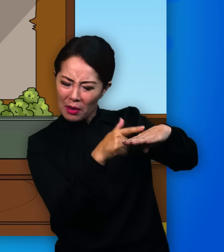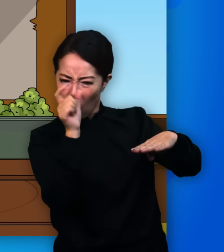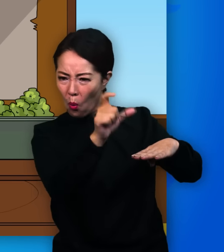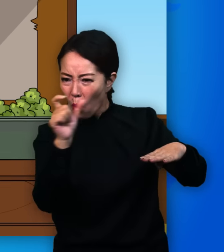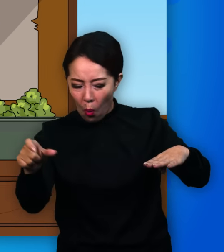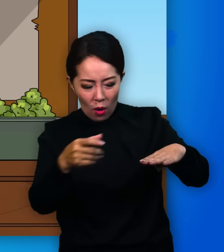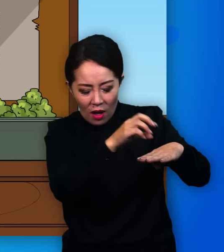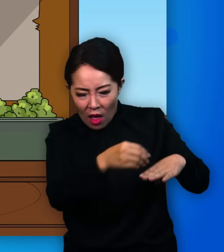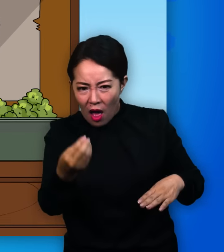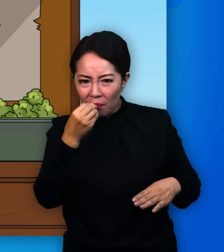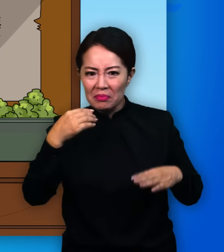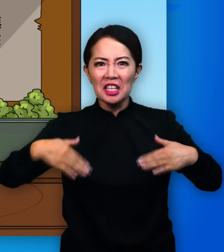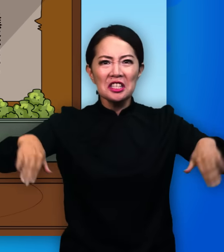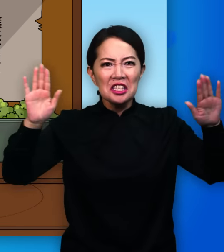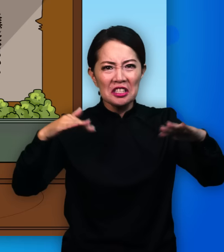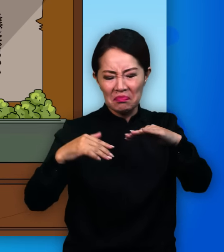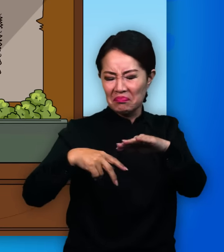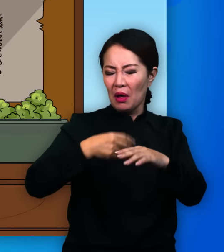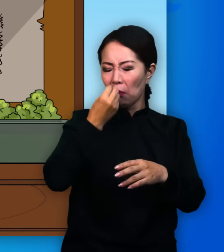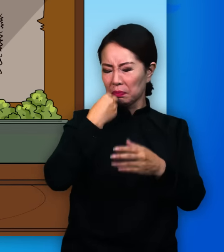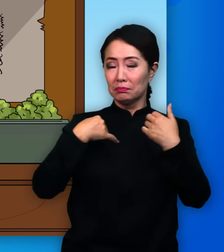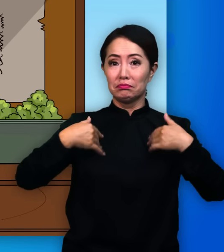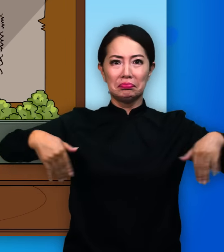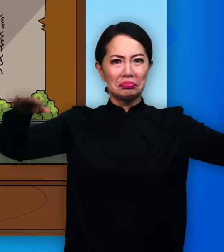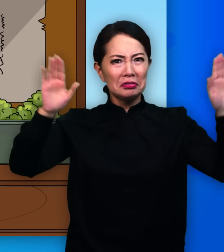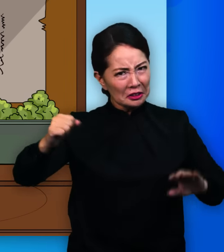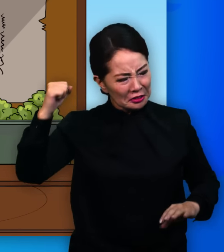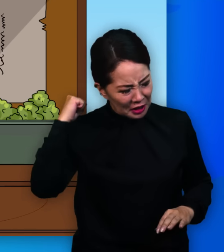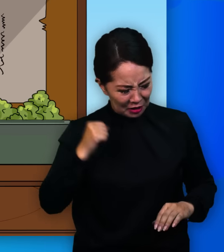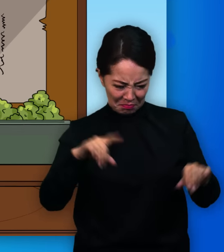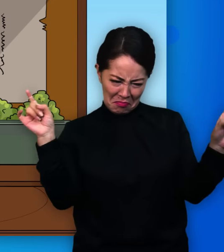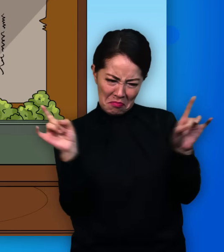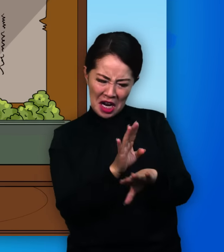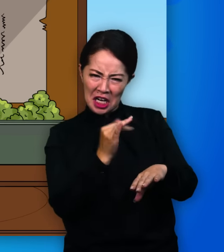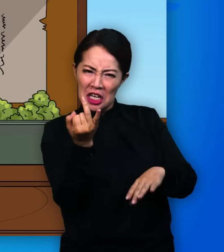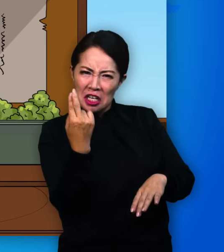Тунхаа ямар байгаагаа хэл. Санаа болгон чухал шүү дээ.